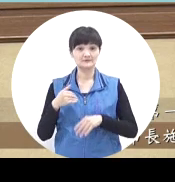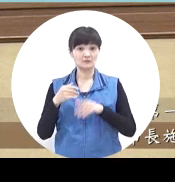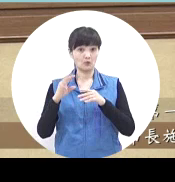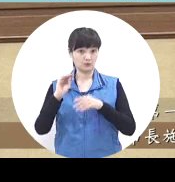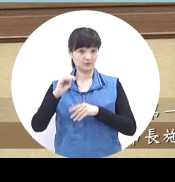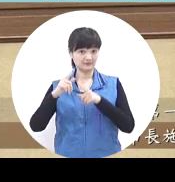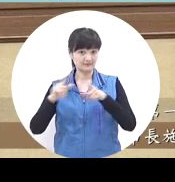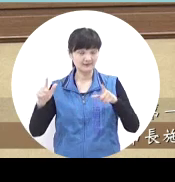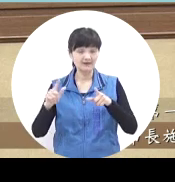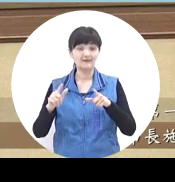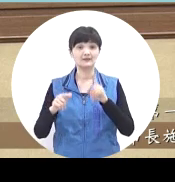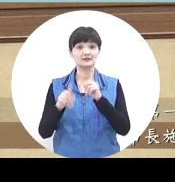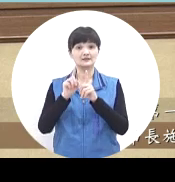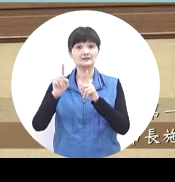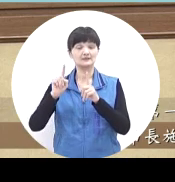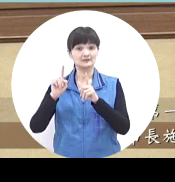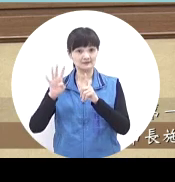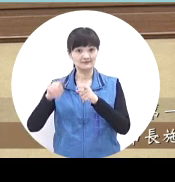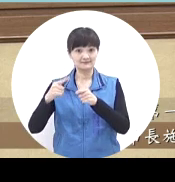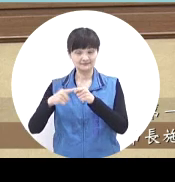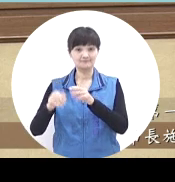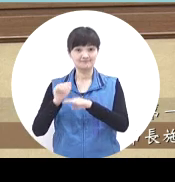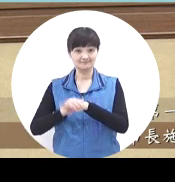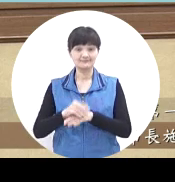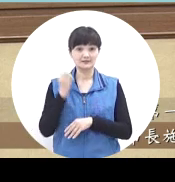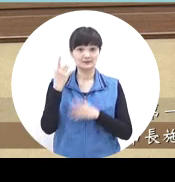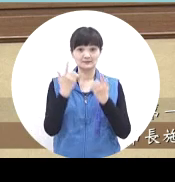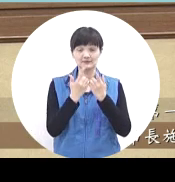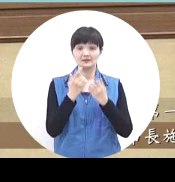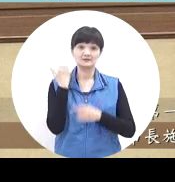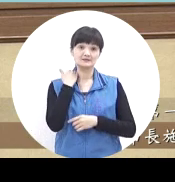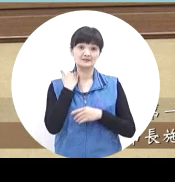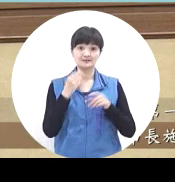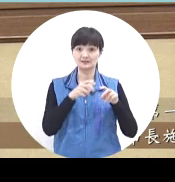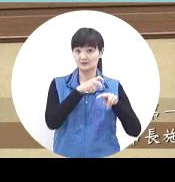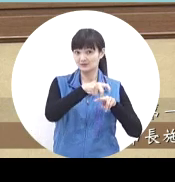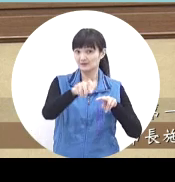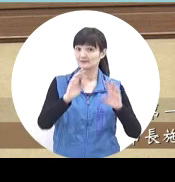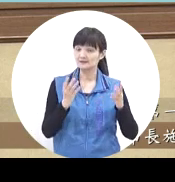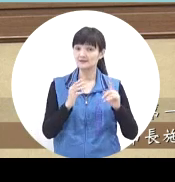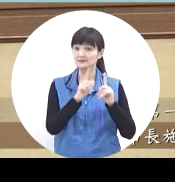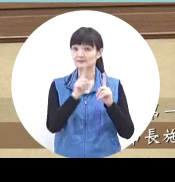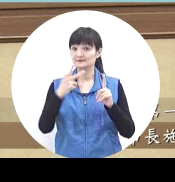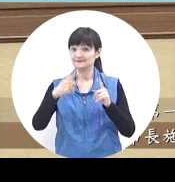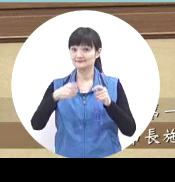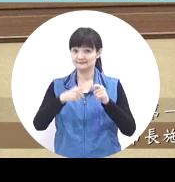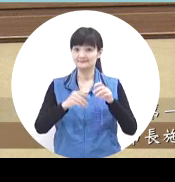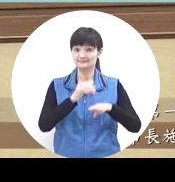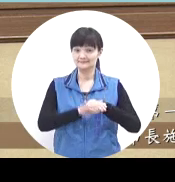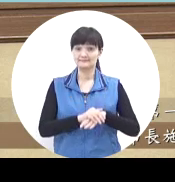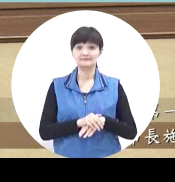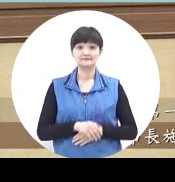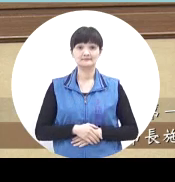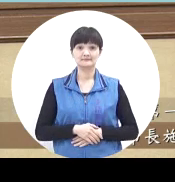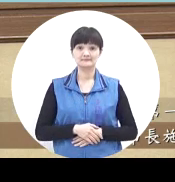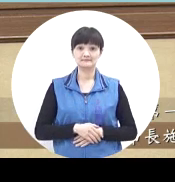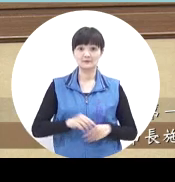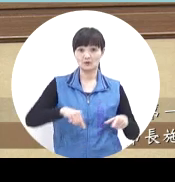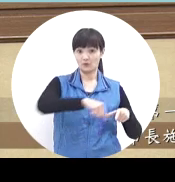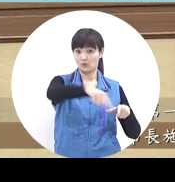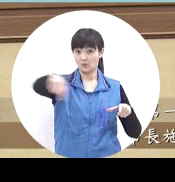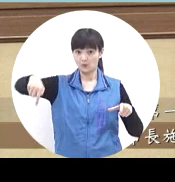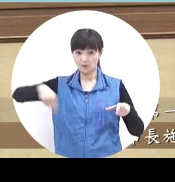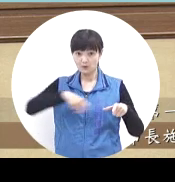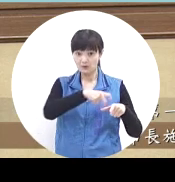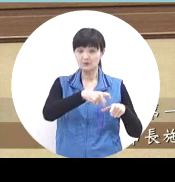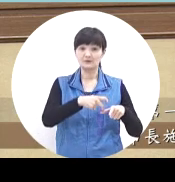完工，新北士林线预计117年完工，环状南北